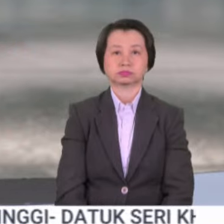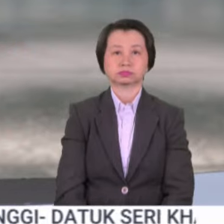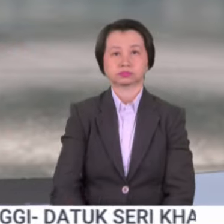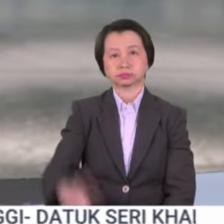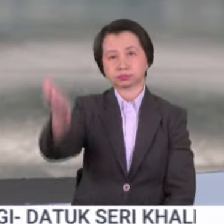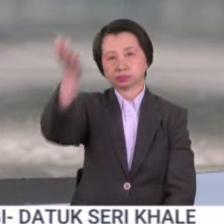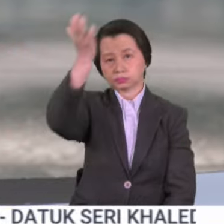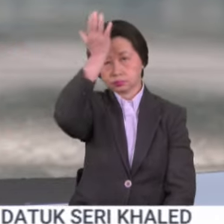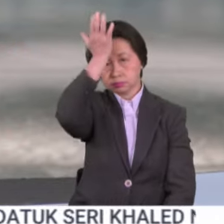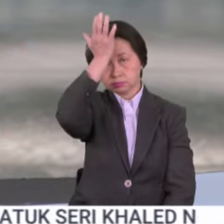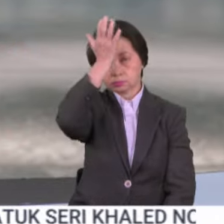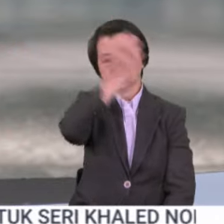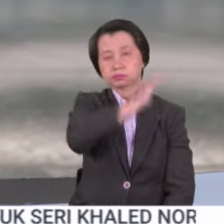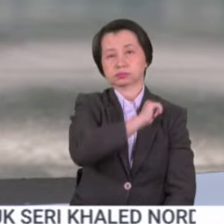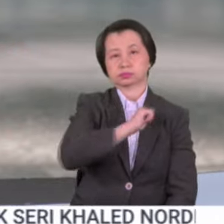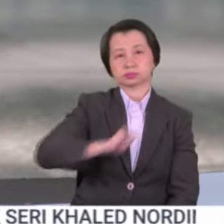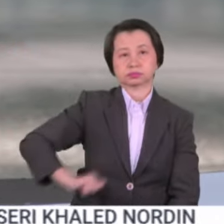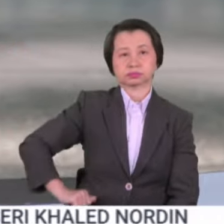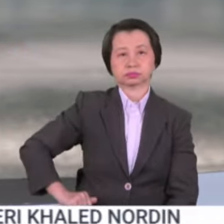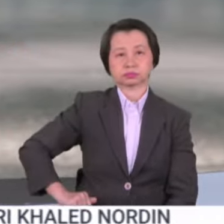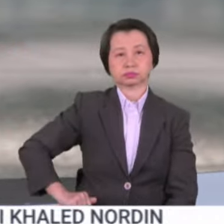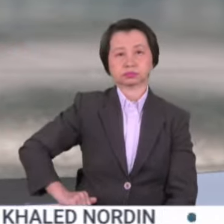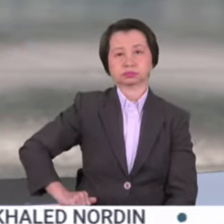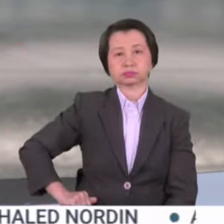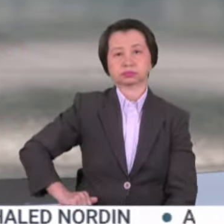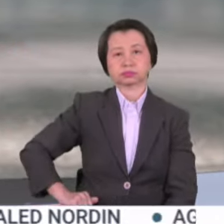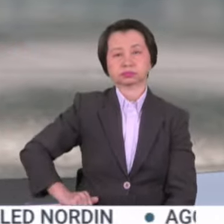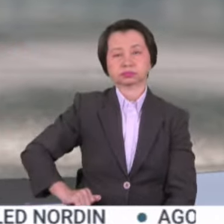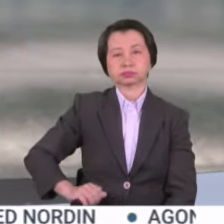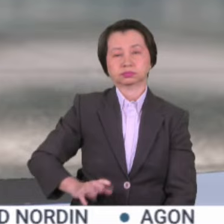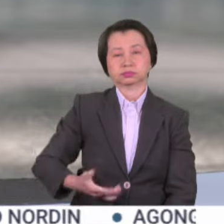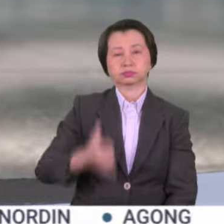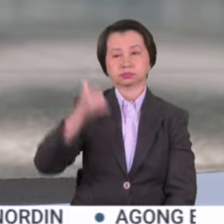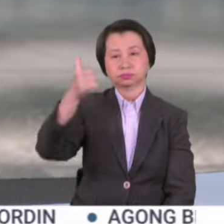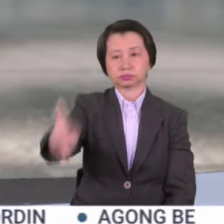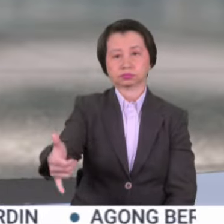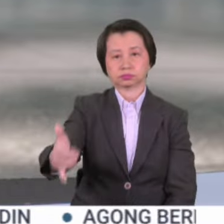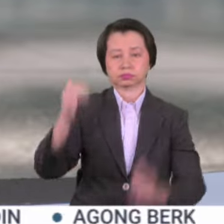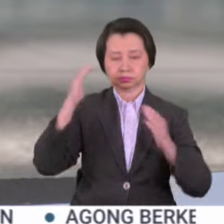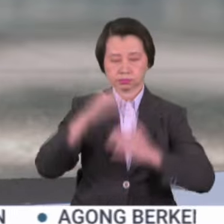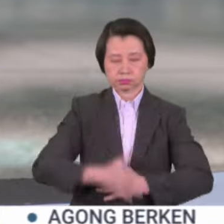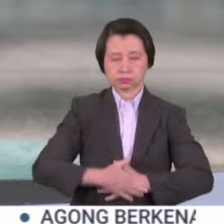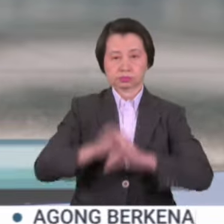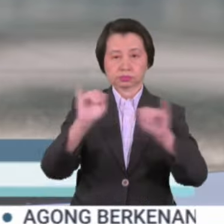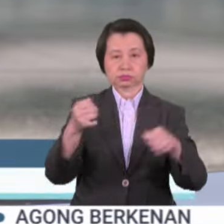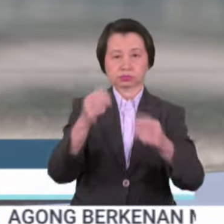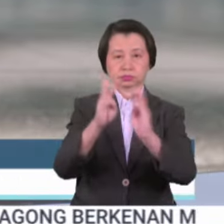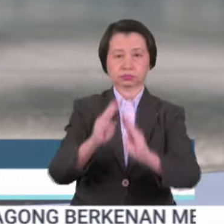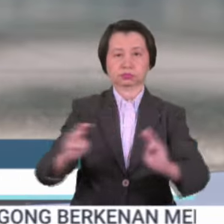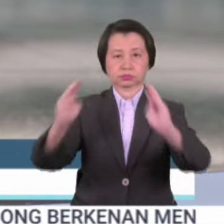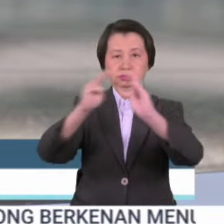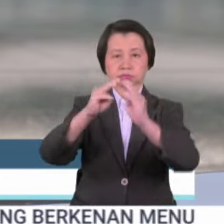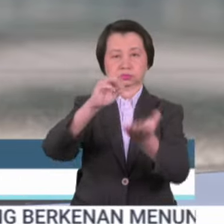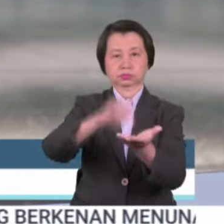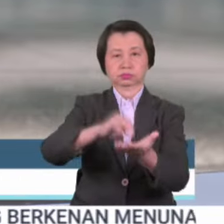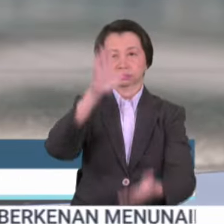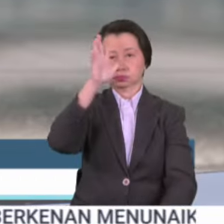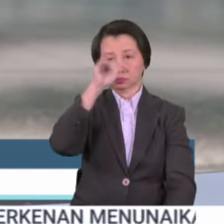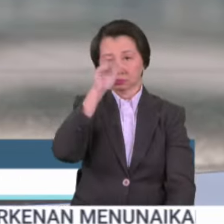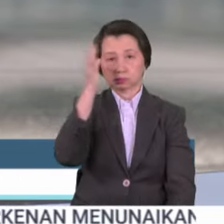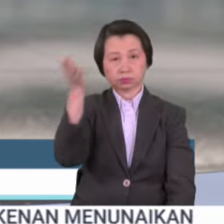Yang di-Pertuan Agong Al-Sultan Abdullah Riayatuddin Al-Mustafa Billah Shah berkenan berangkat menunaikan solat Jumaat di Masjid Kampung Hulu,